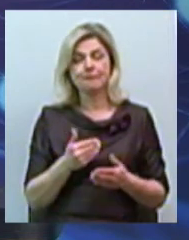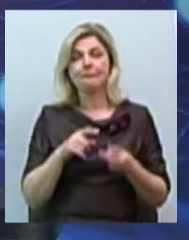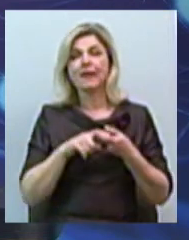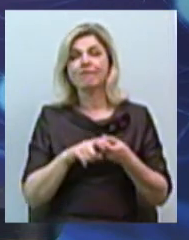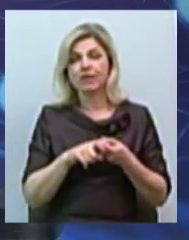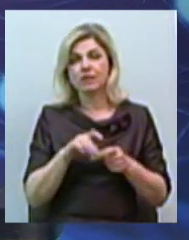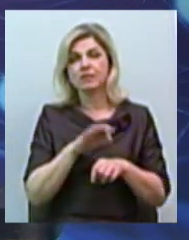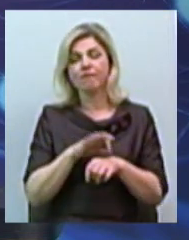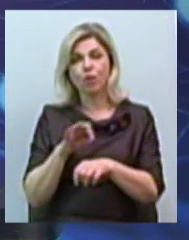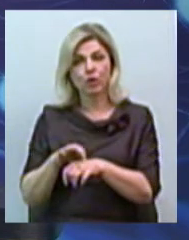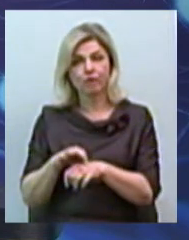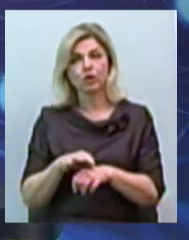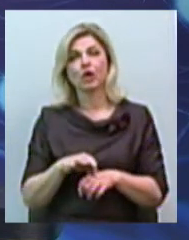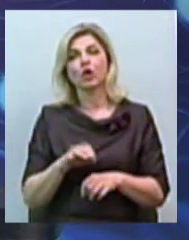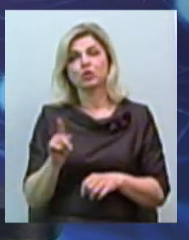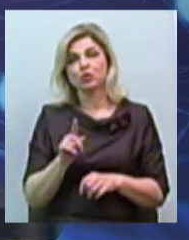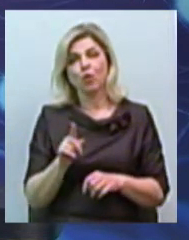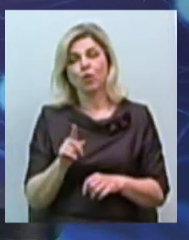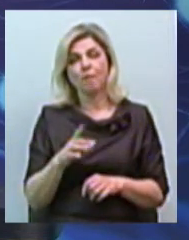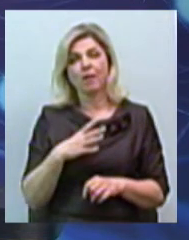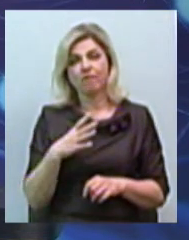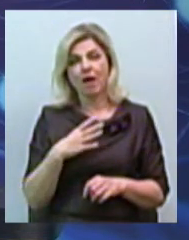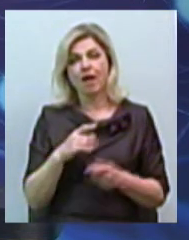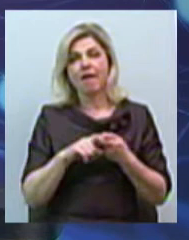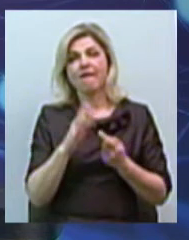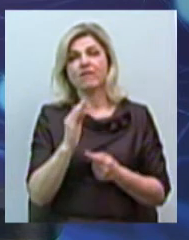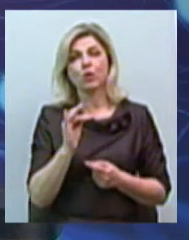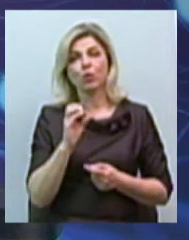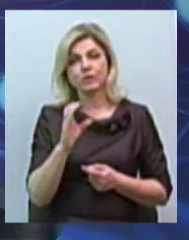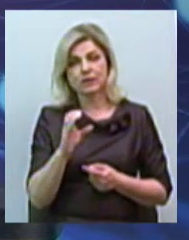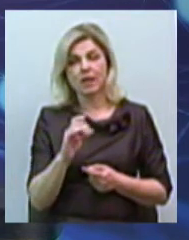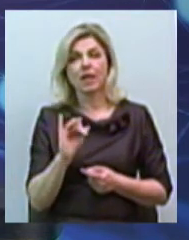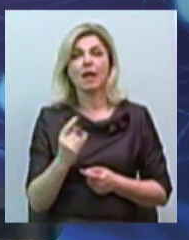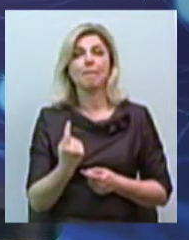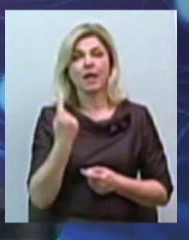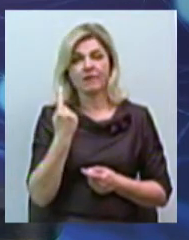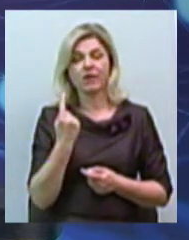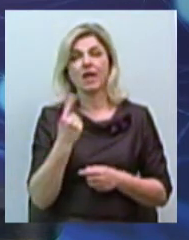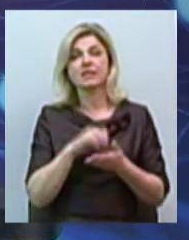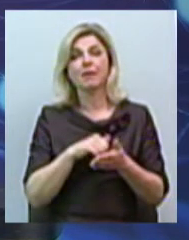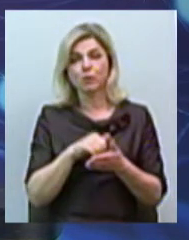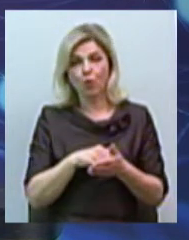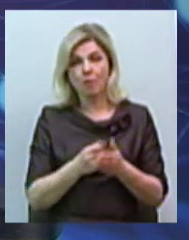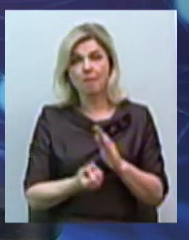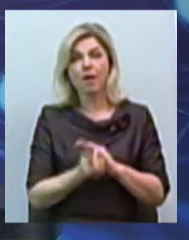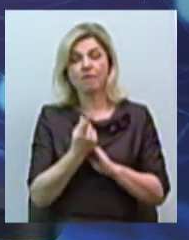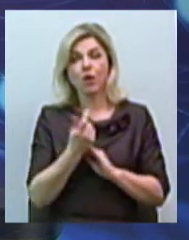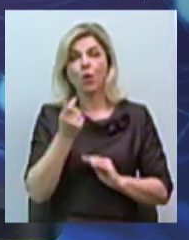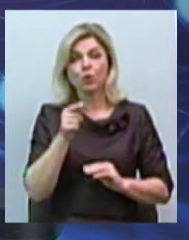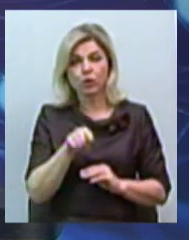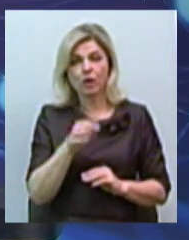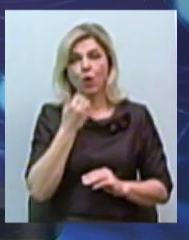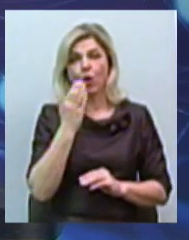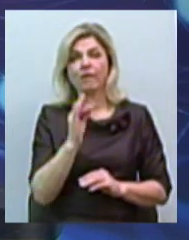інфекційне захворювання, яке викликається вірусами. І перші симптоми з'являються вже тоді, коли